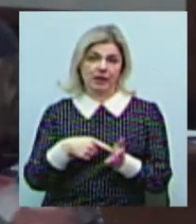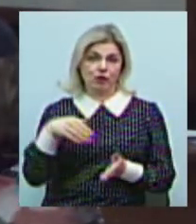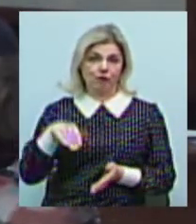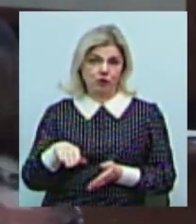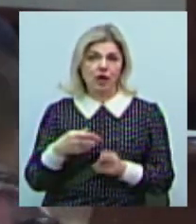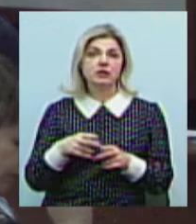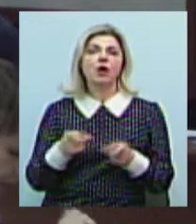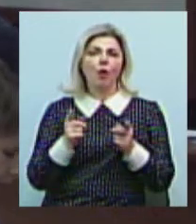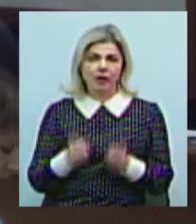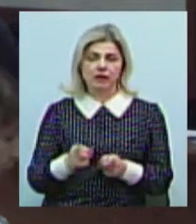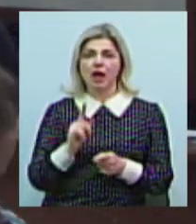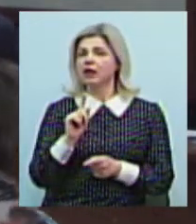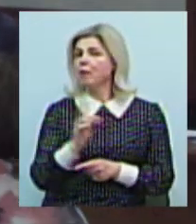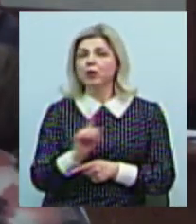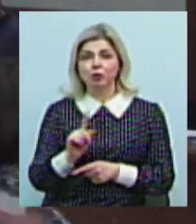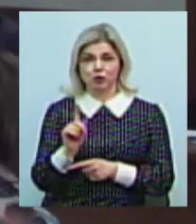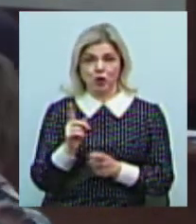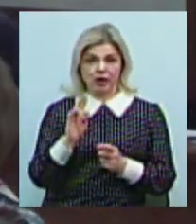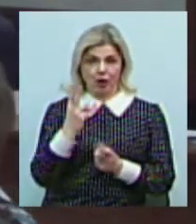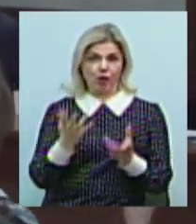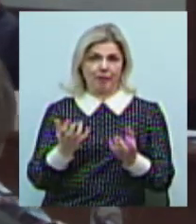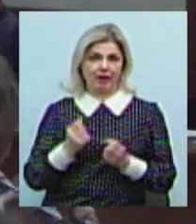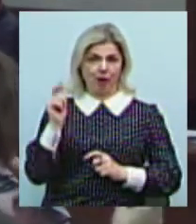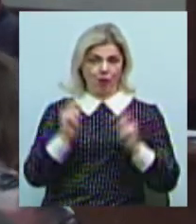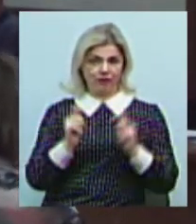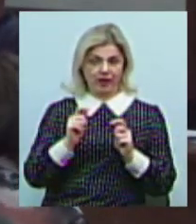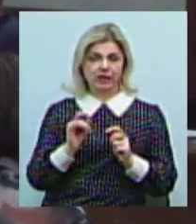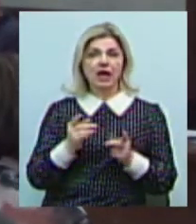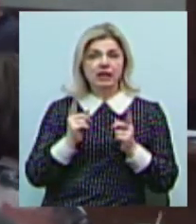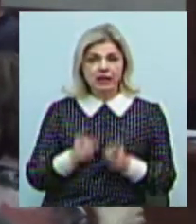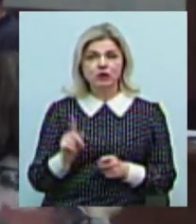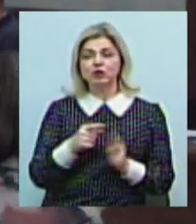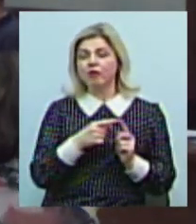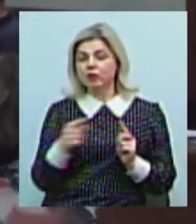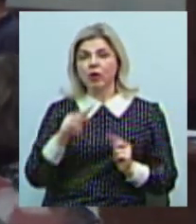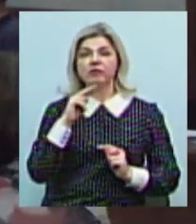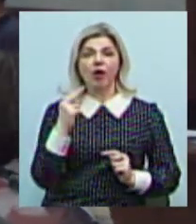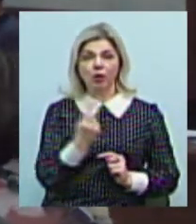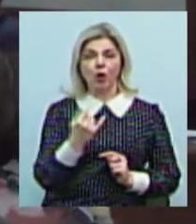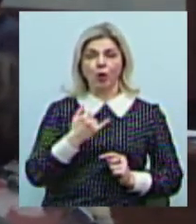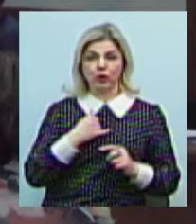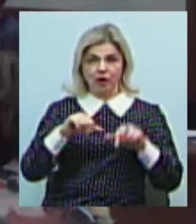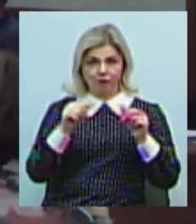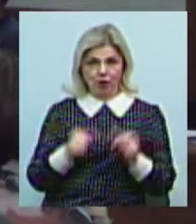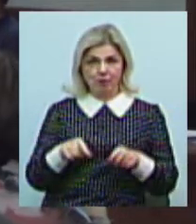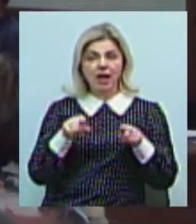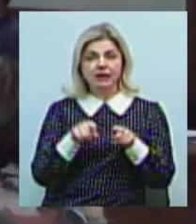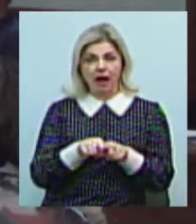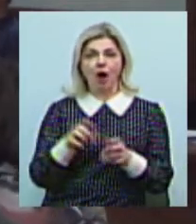об'єктивно, а не тому, що Миколаїв приймає конференцію. Дійсно тому, що протягом 2 років у нас сформувалась така група